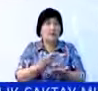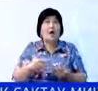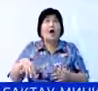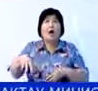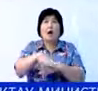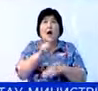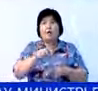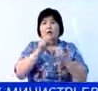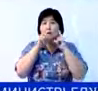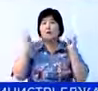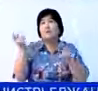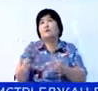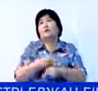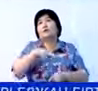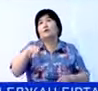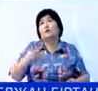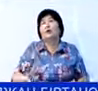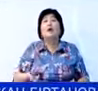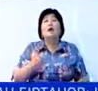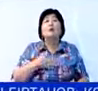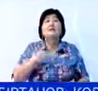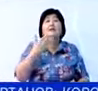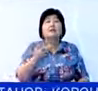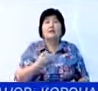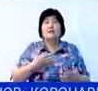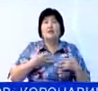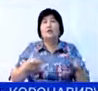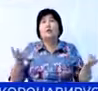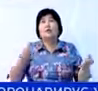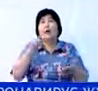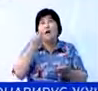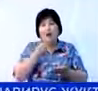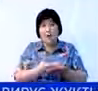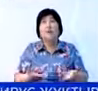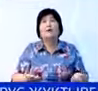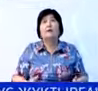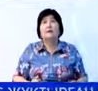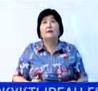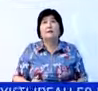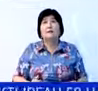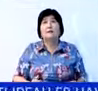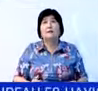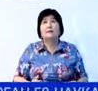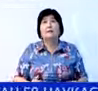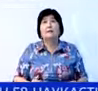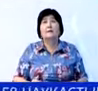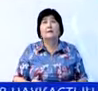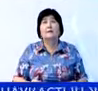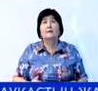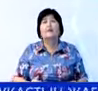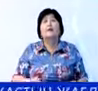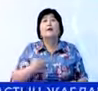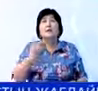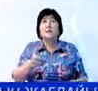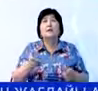жұрт бетпердесіз жүр. Бізге сіздің денсаулығыңыз қымбат. Дұрыс айтасың. Мас келгеннен шыққан мені айтып отырмын. Жоқ, сіз де